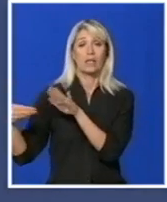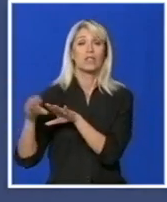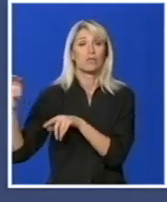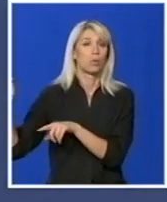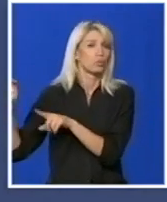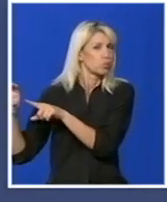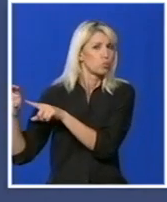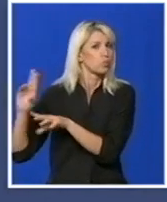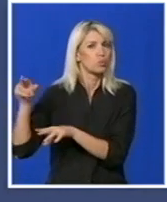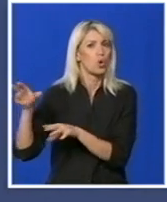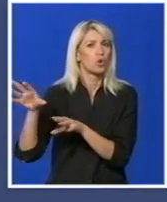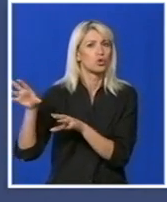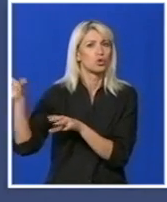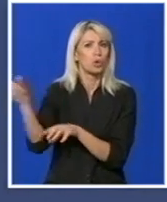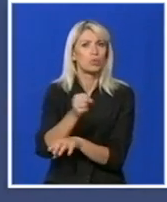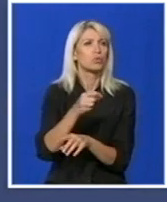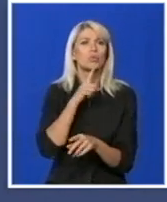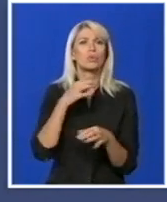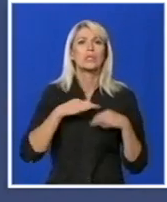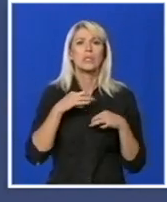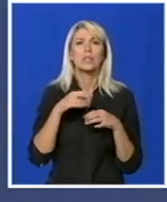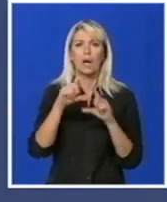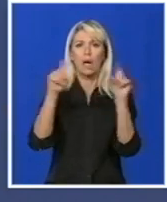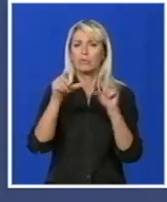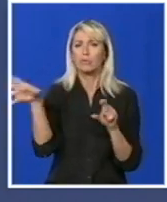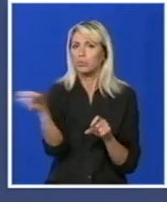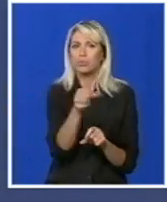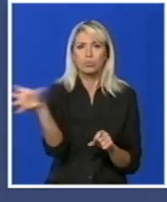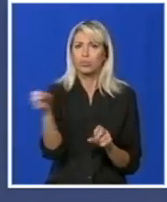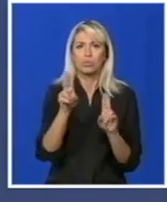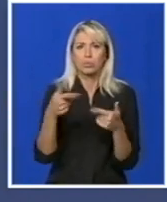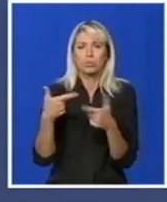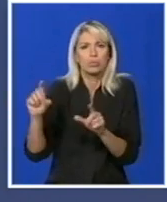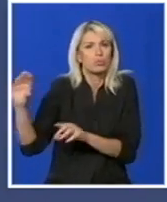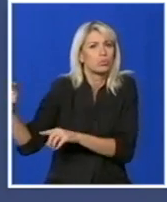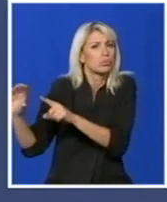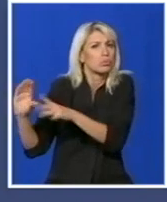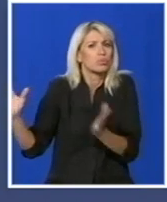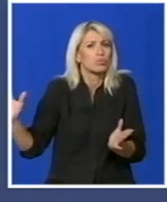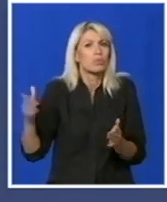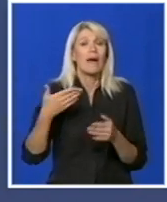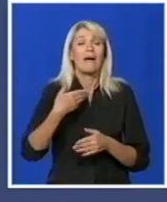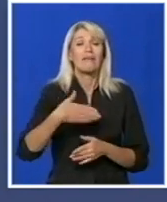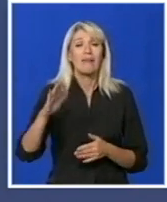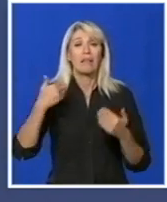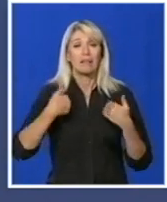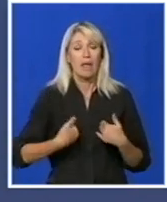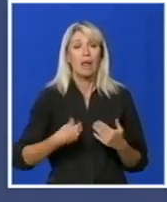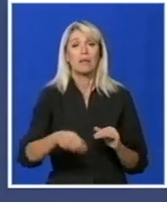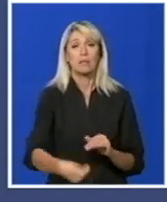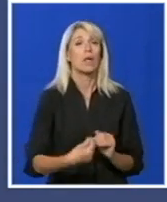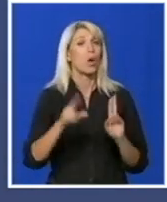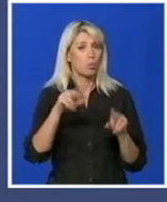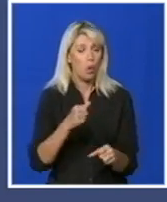svim zdravstvenim ustanovama i vantelesna oplodnja u potpunosti može da se, sam postupak da se sprovodi u slučaju